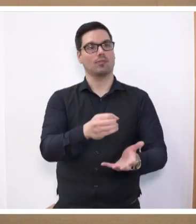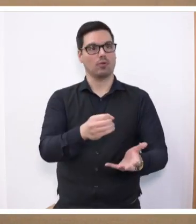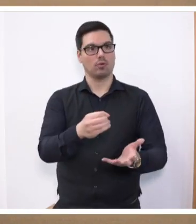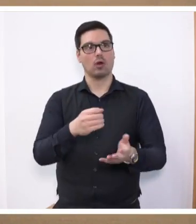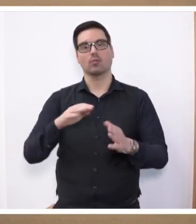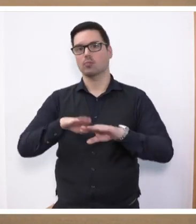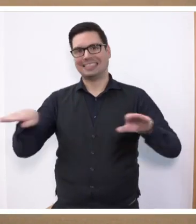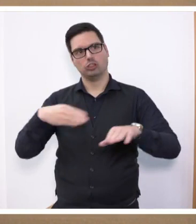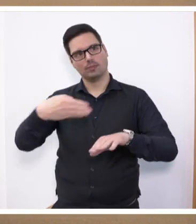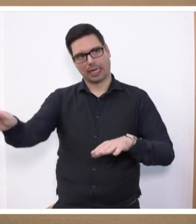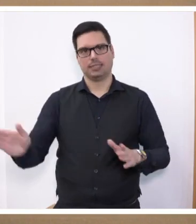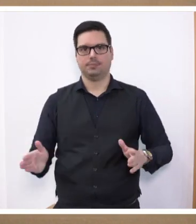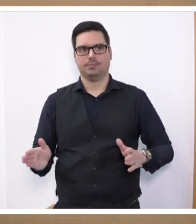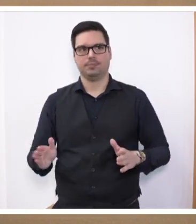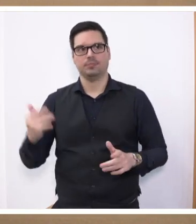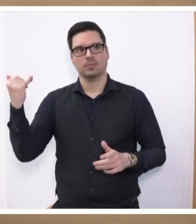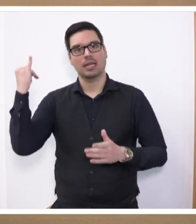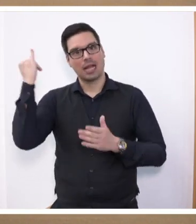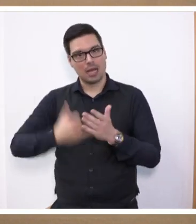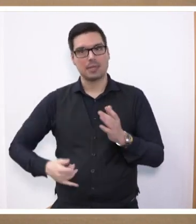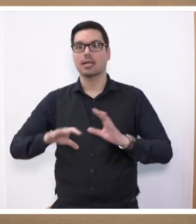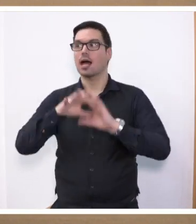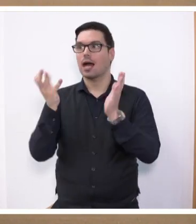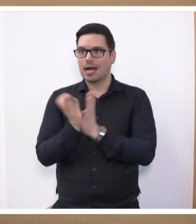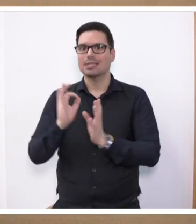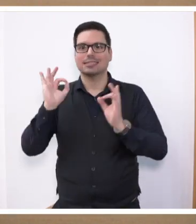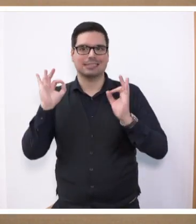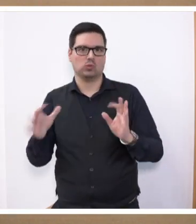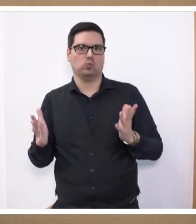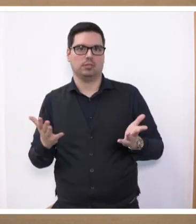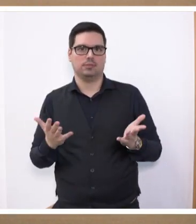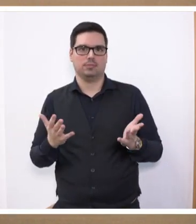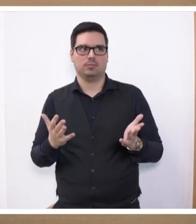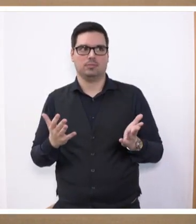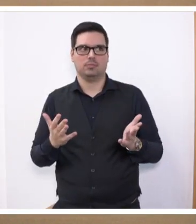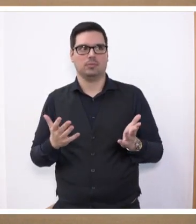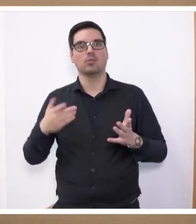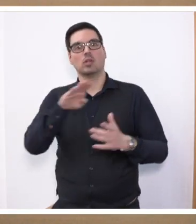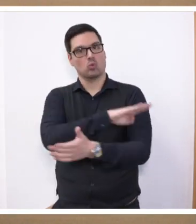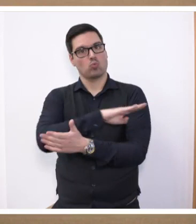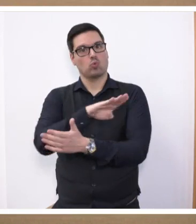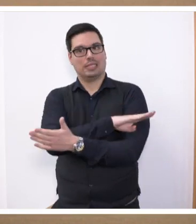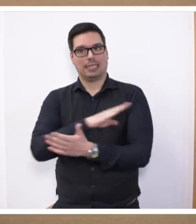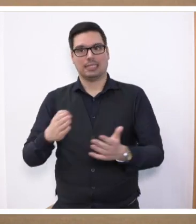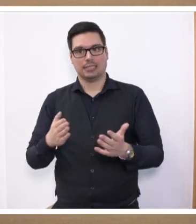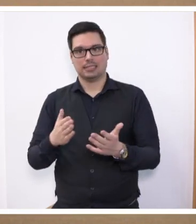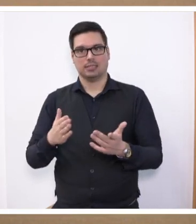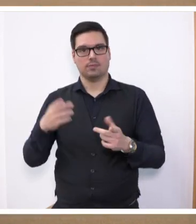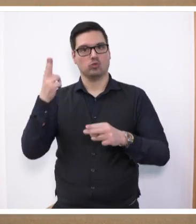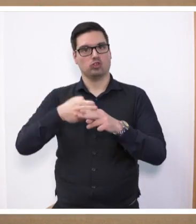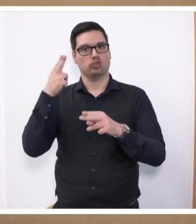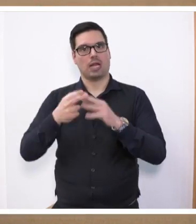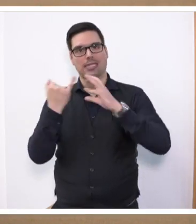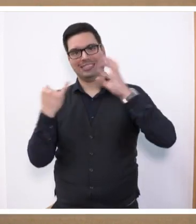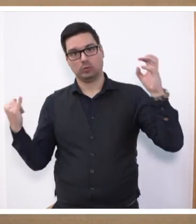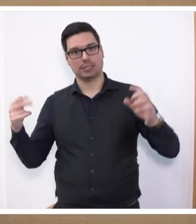Tisch ist. Am Ende wird eben doch alles gut. Und wir haben es heute Morgen auch noch einmal von den Kolleginnen und Kollegen der Stahlindustrie